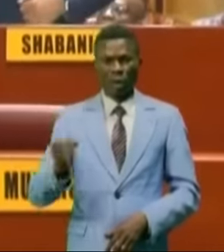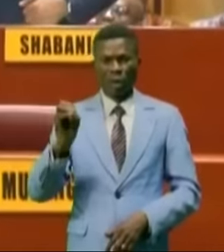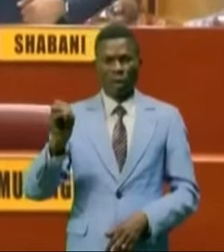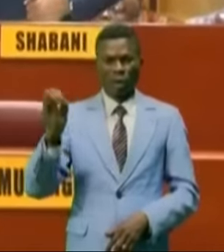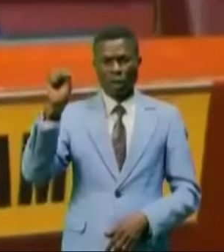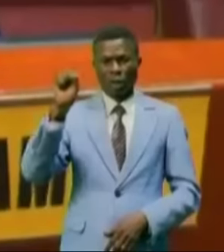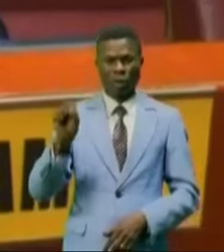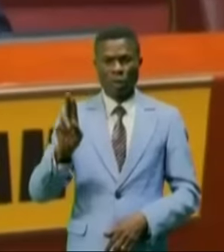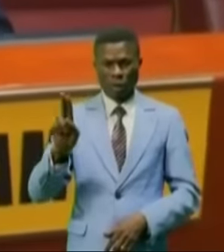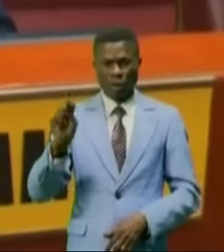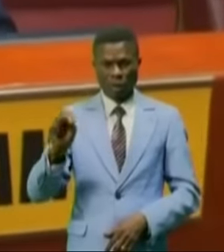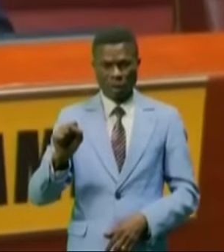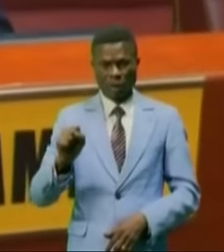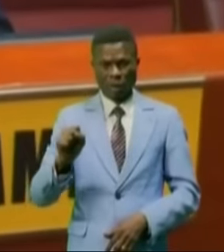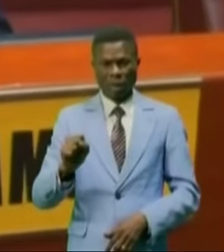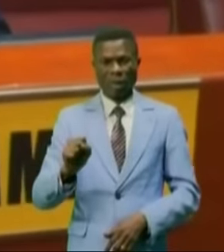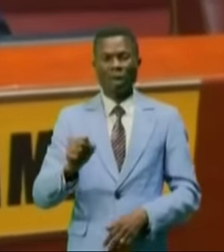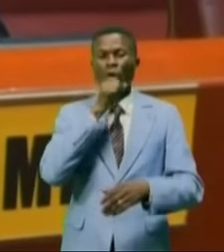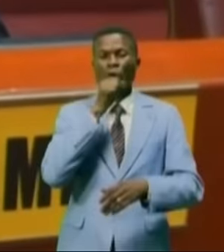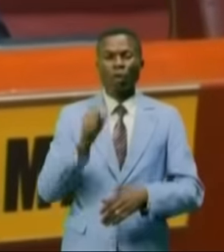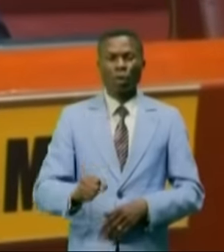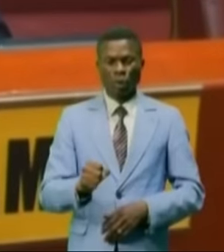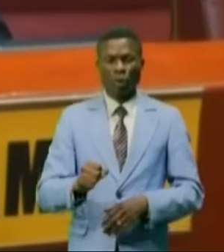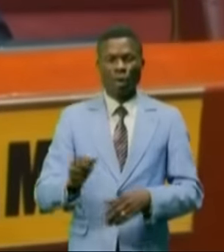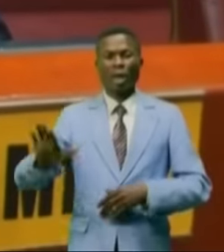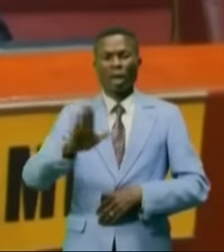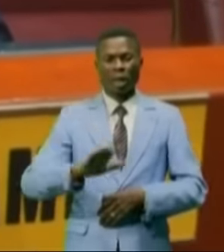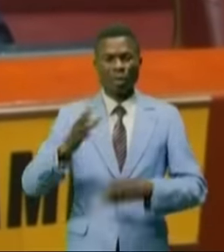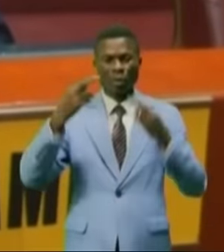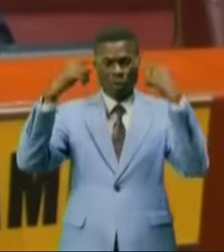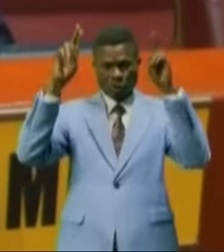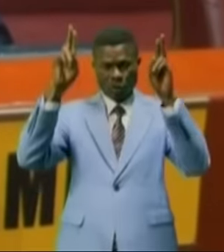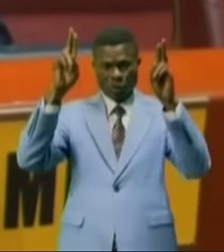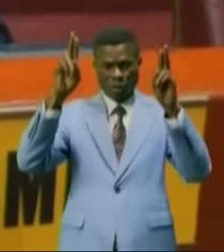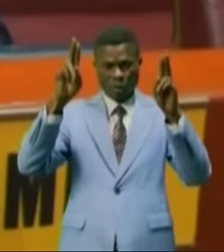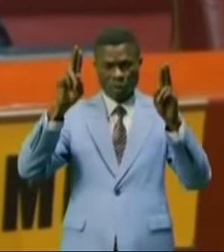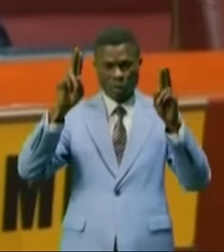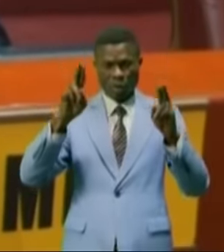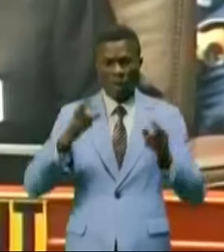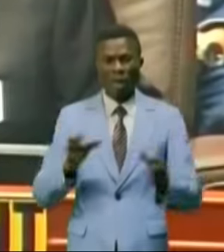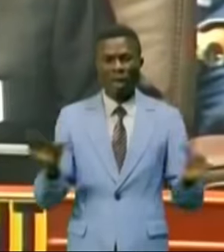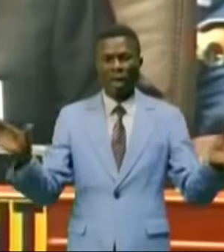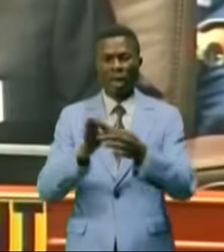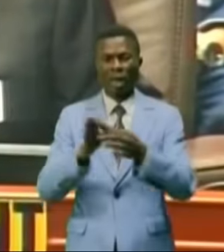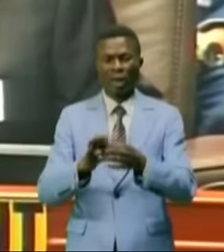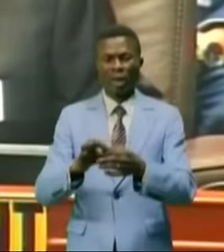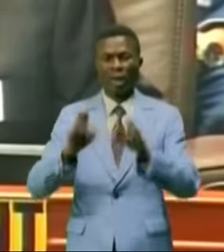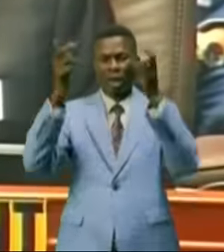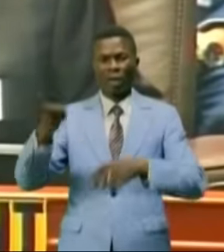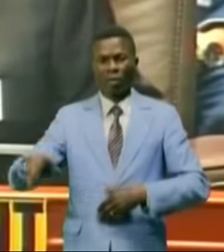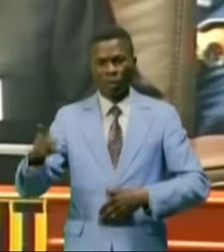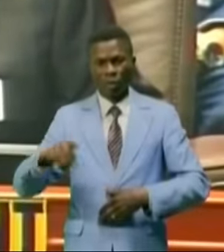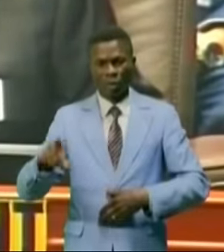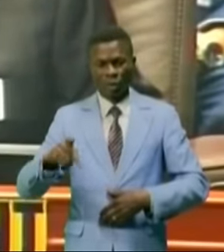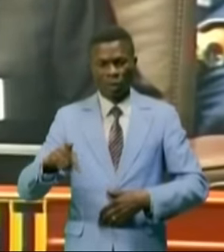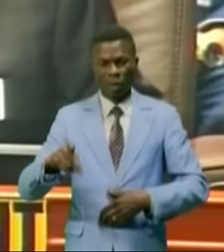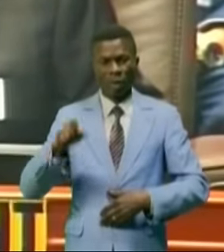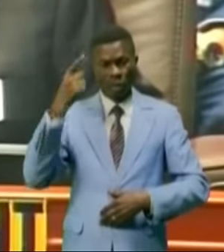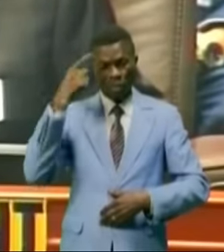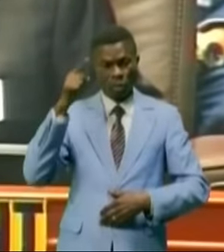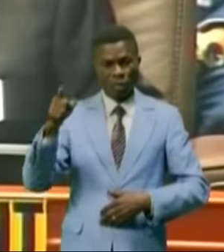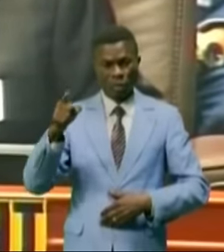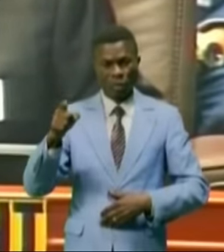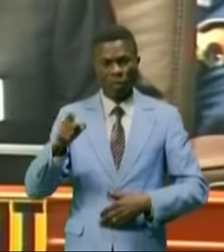icône dans ce pays qui a réussi à se faire élire dans une province qui n'est pas la sienne. C'est